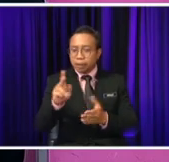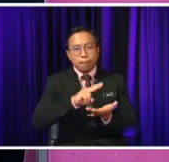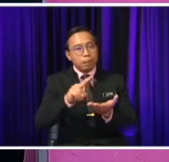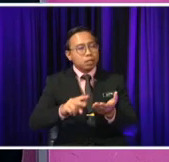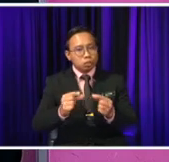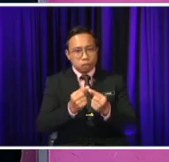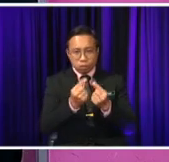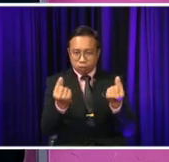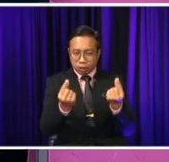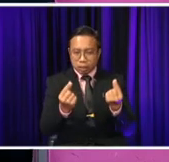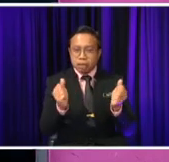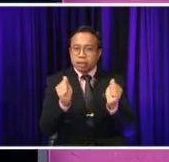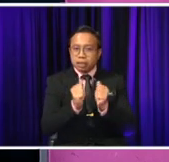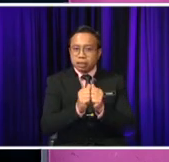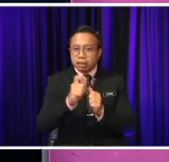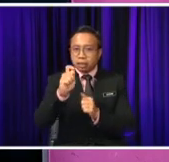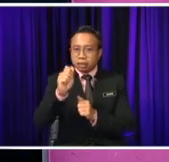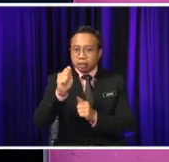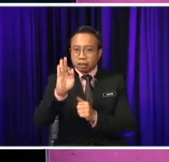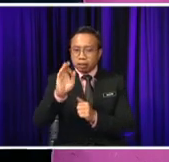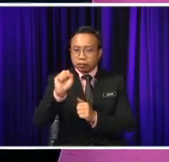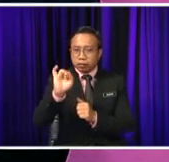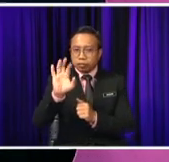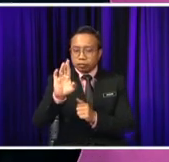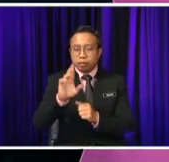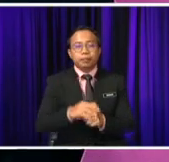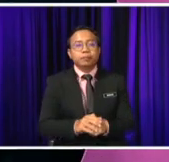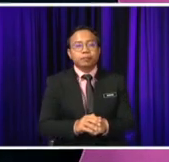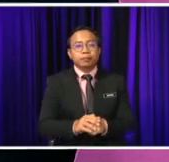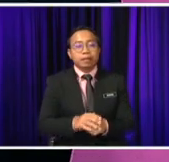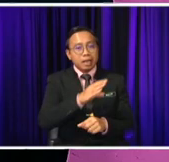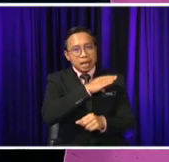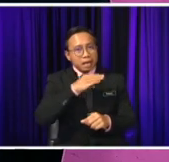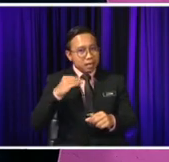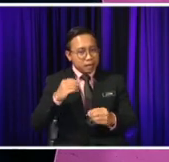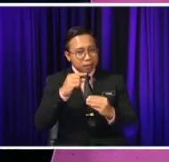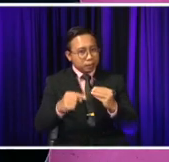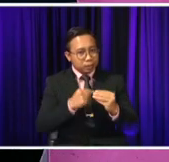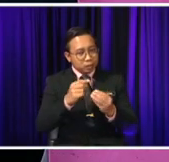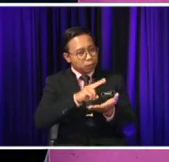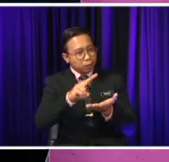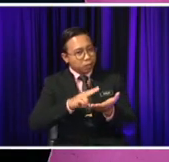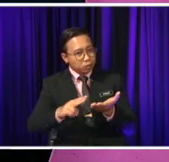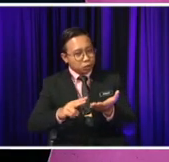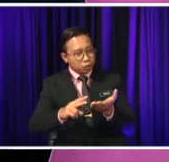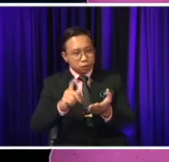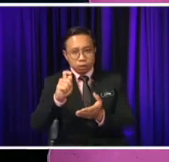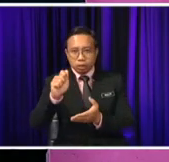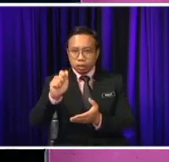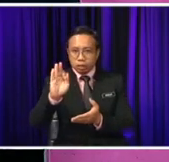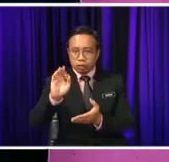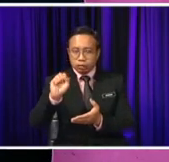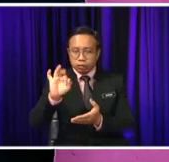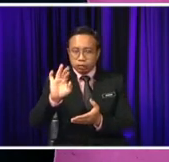itu perlu dengan penafsiran Alquran dan bila membaca tafsir pula dulu ada guru